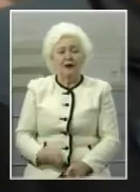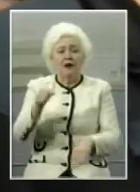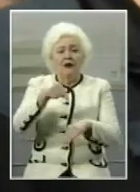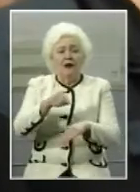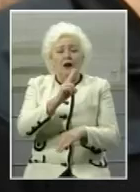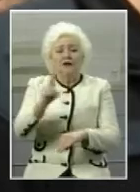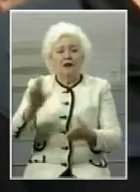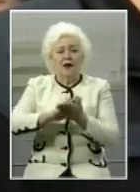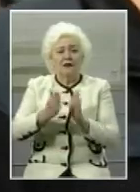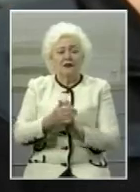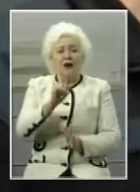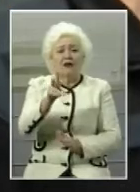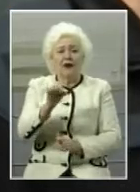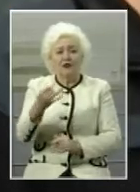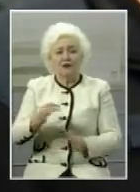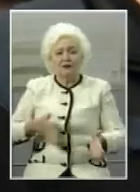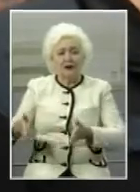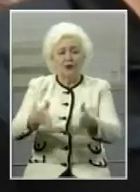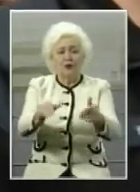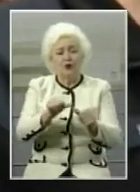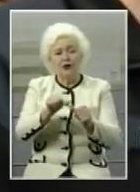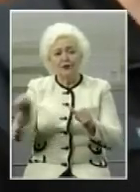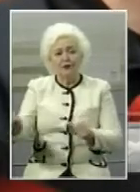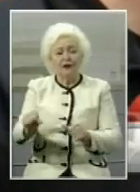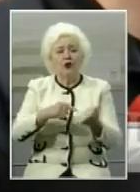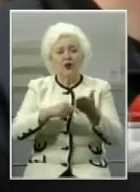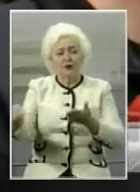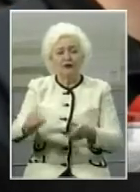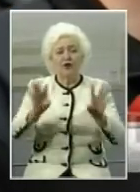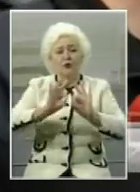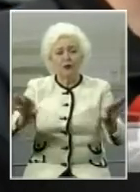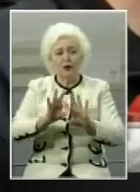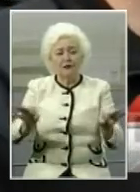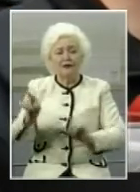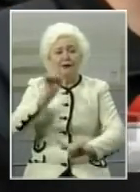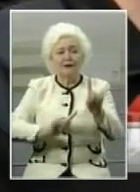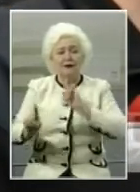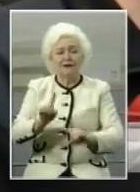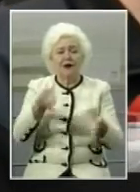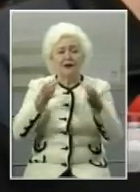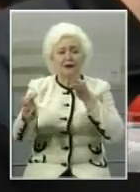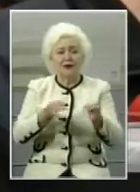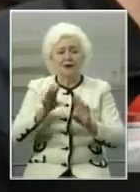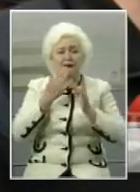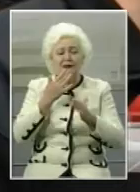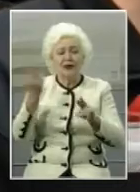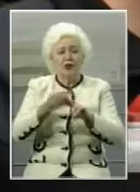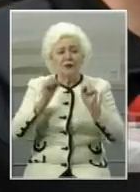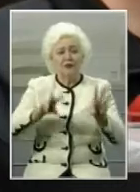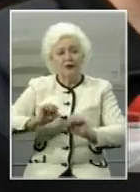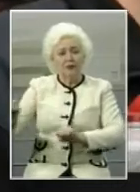Стосовно, яка ситуація в Керченській протоці, виключно і вичерпно проінформовано на засіданні Ради національної безпеки і оборони